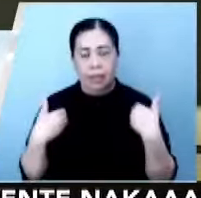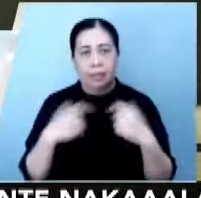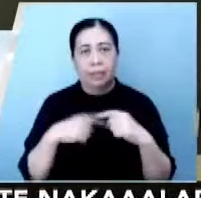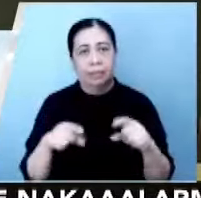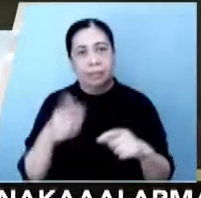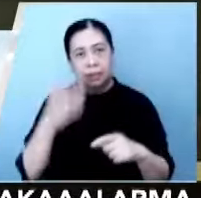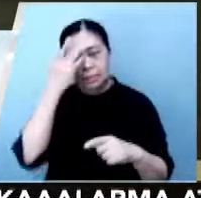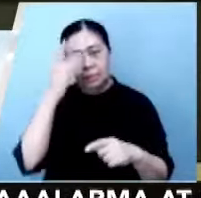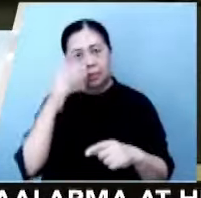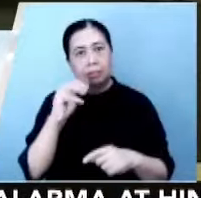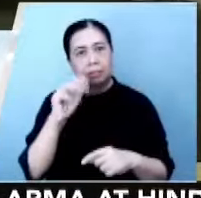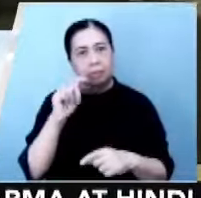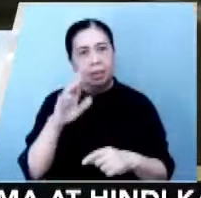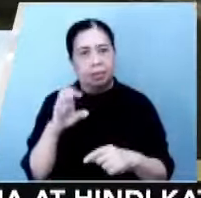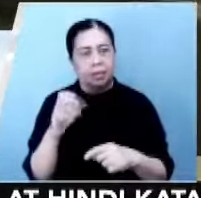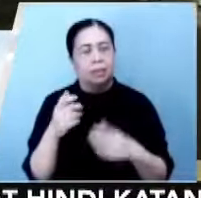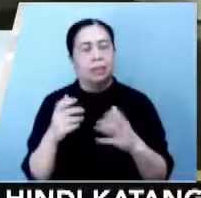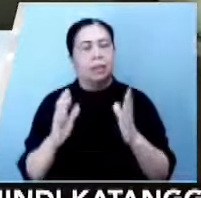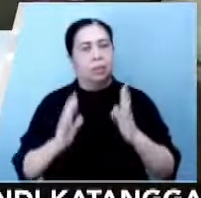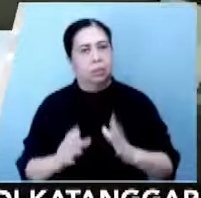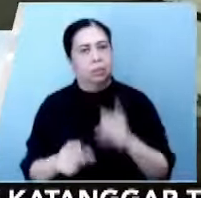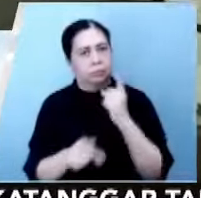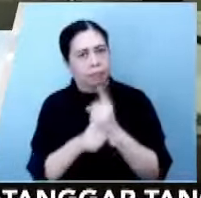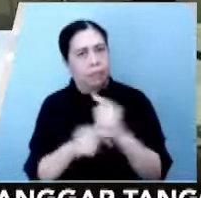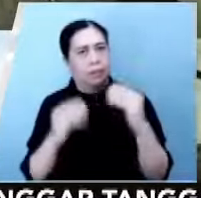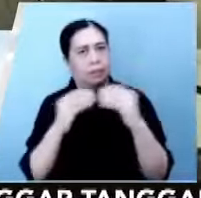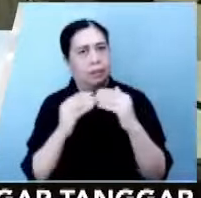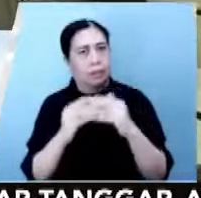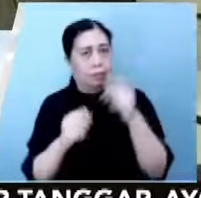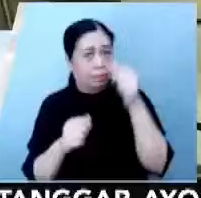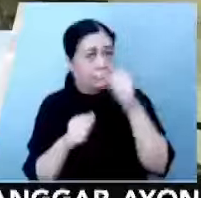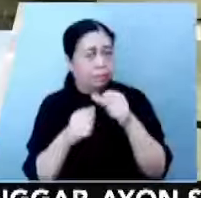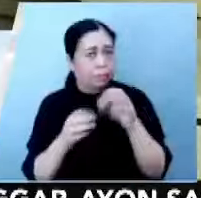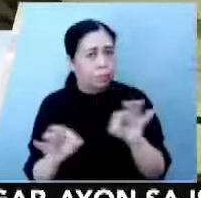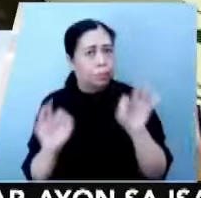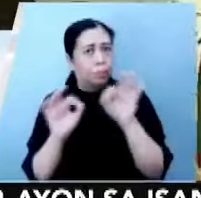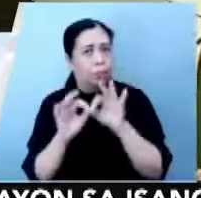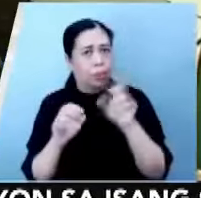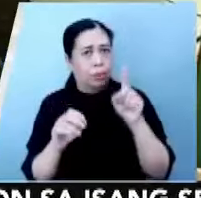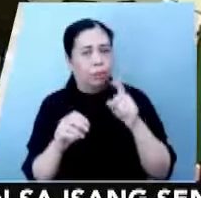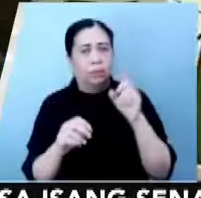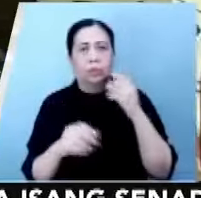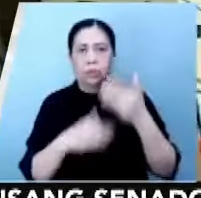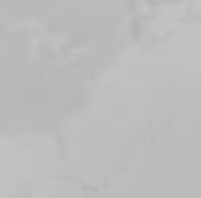pagbabalik ito ng hustisya at nagpapaalala sa halaga ng due process.